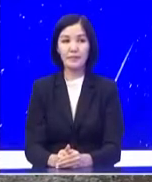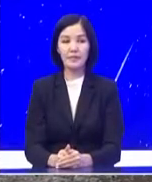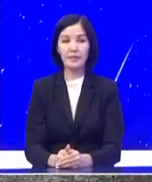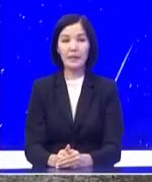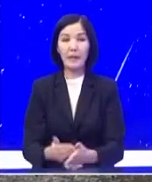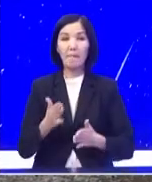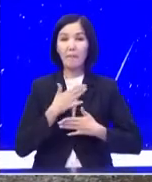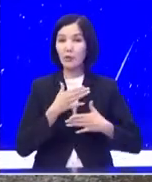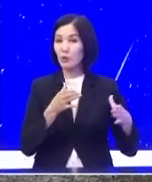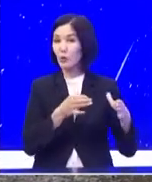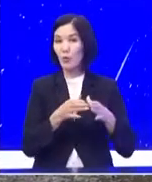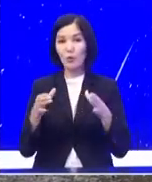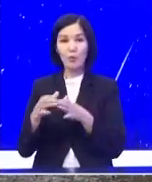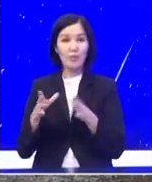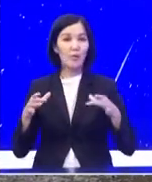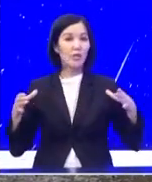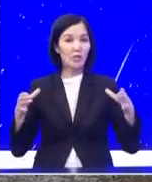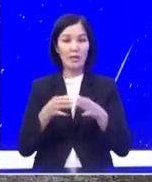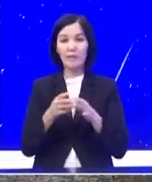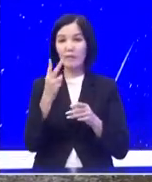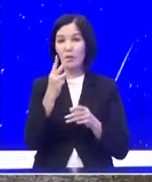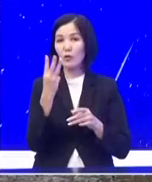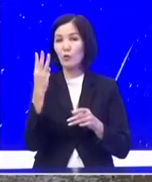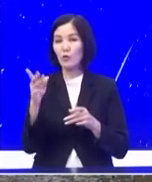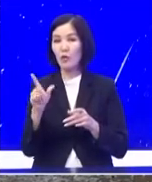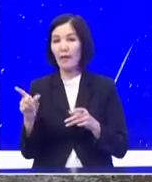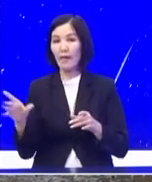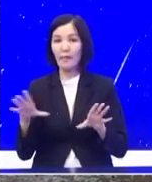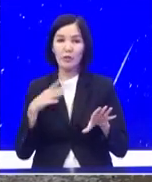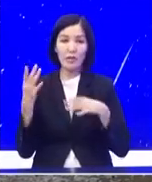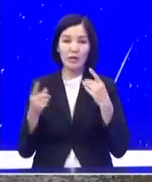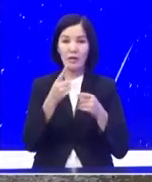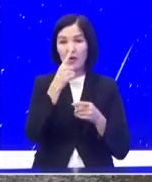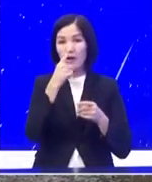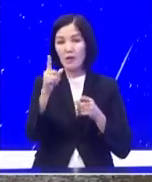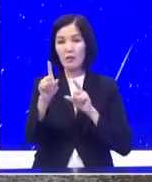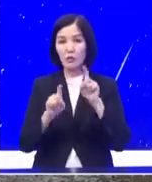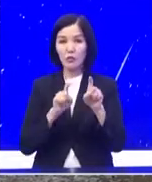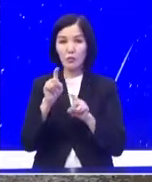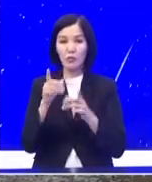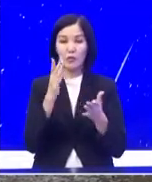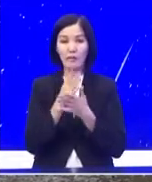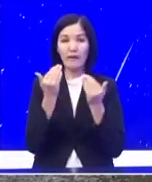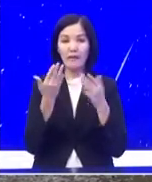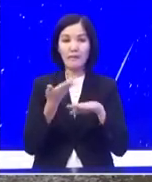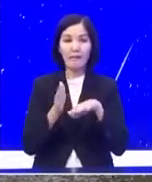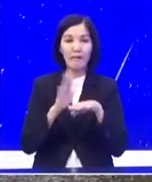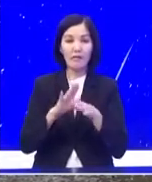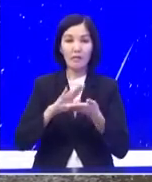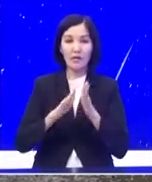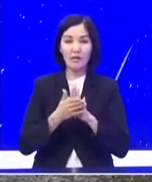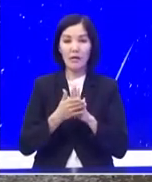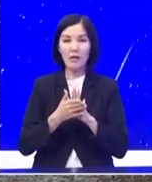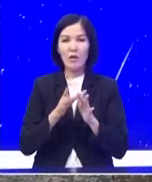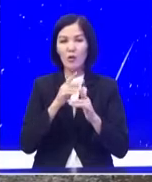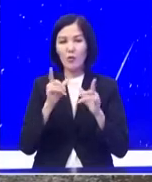Біз топ болып жиналмасақ та екі адам болып жаттығу өткіземіз. Алыс қашықтыққа жүгіру де бар. Қазір елде қиын жағдай болғандықтан көптеп